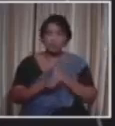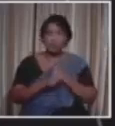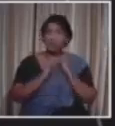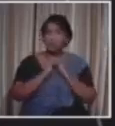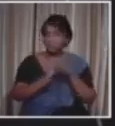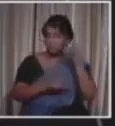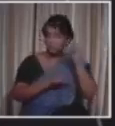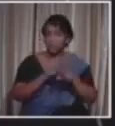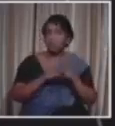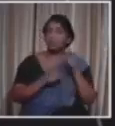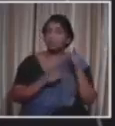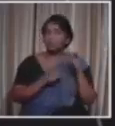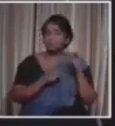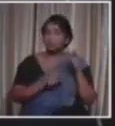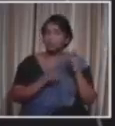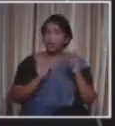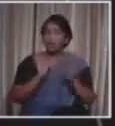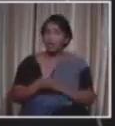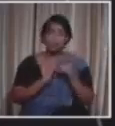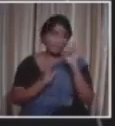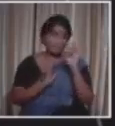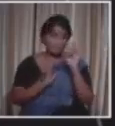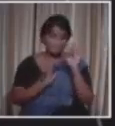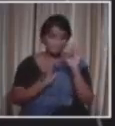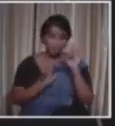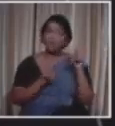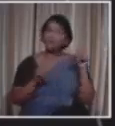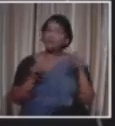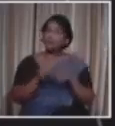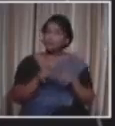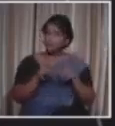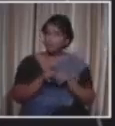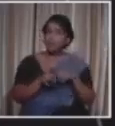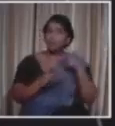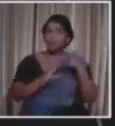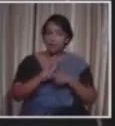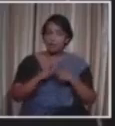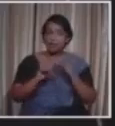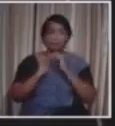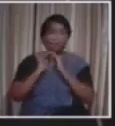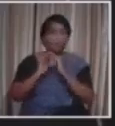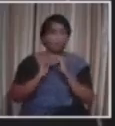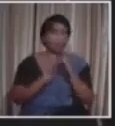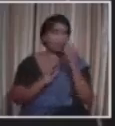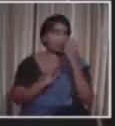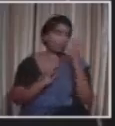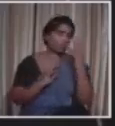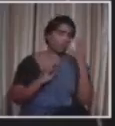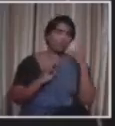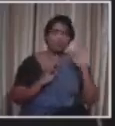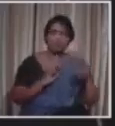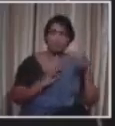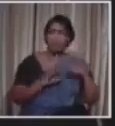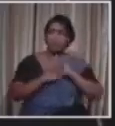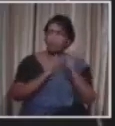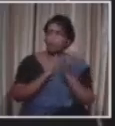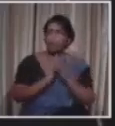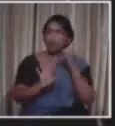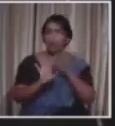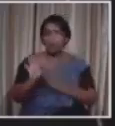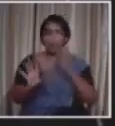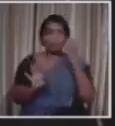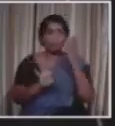इनवा लक्ष पहलवा इवगेम मेरटे आयत तुना खतरा तीरवा हेम और तुनक